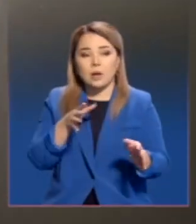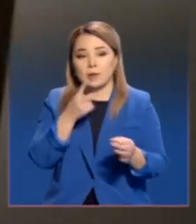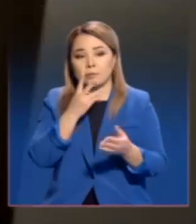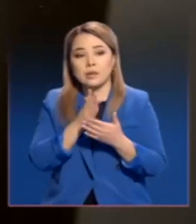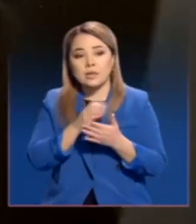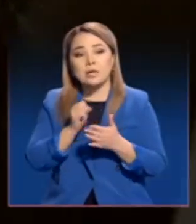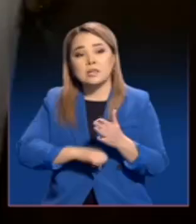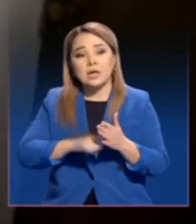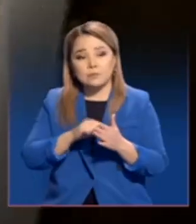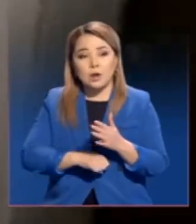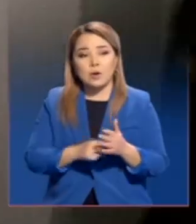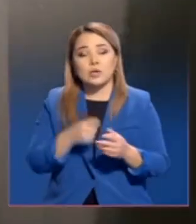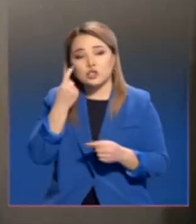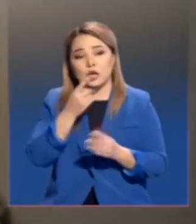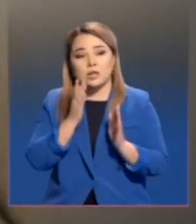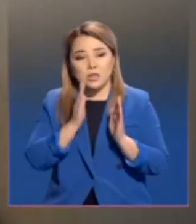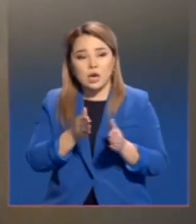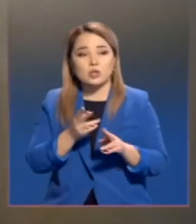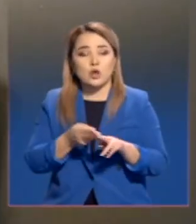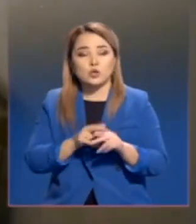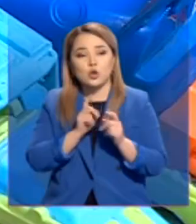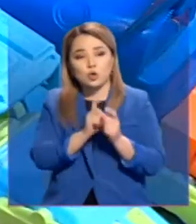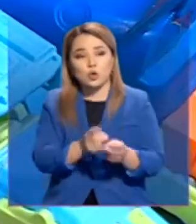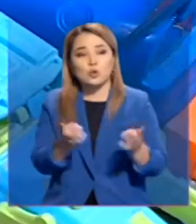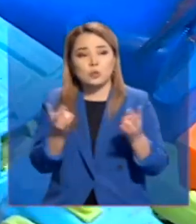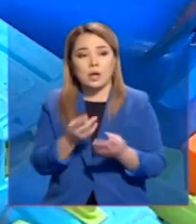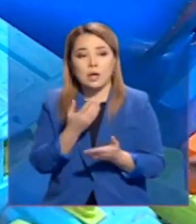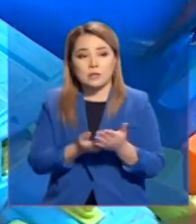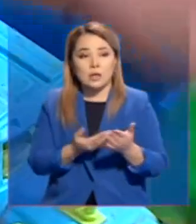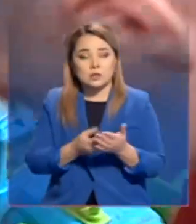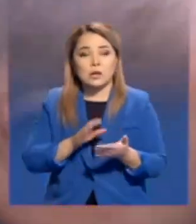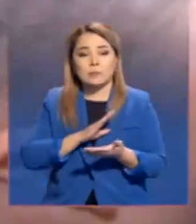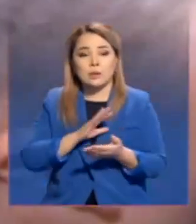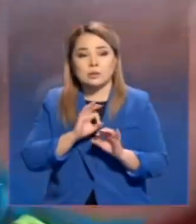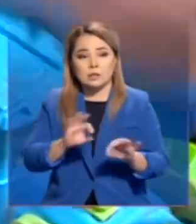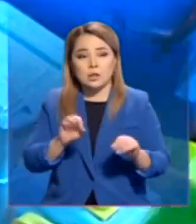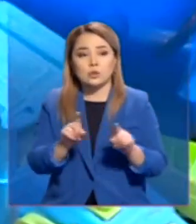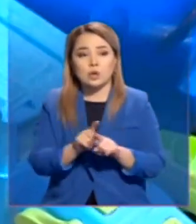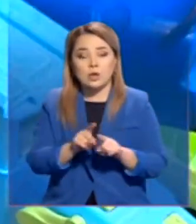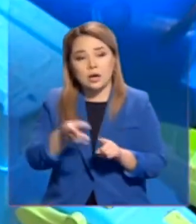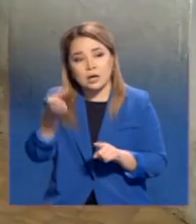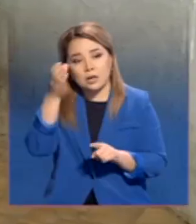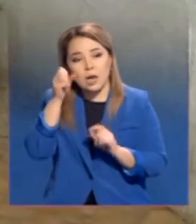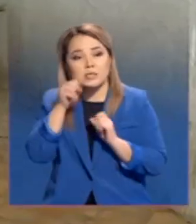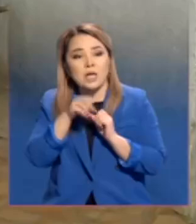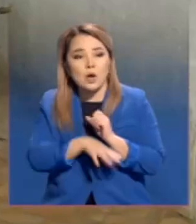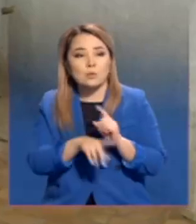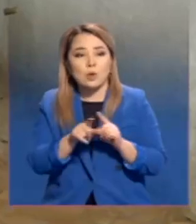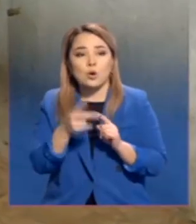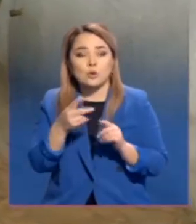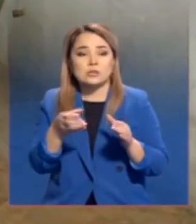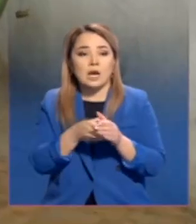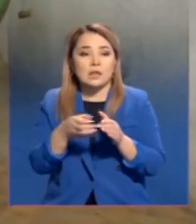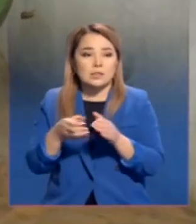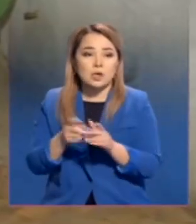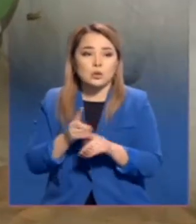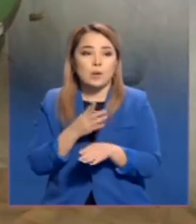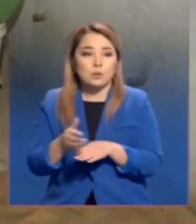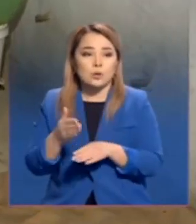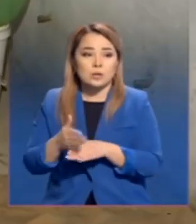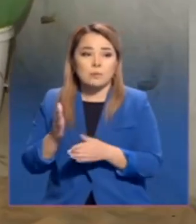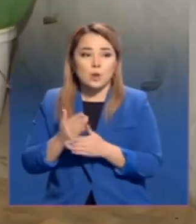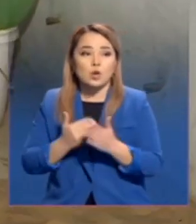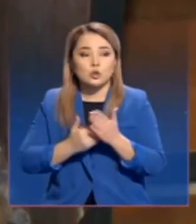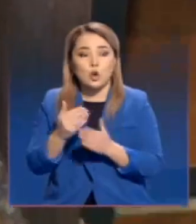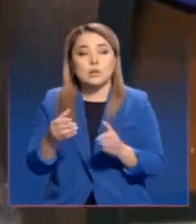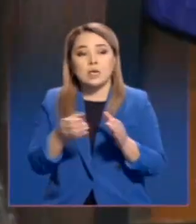осы себептермен жеке-жеке күресу керек дейді сарапшылар. Әлеуметтанушы Шырын Тіленшиева ғылымда кедейліктің өзі үш сатыға бөлінетінін айтады. Соның